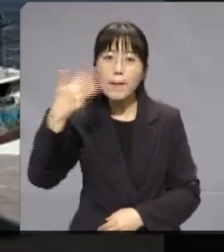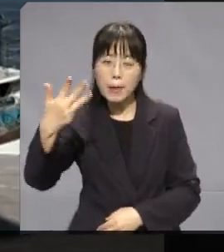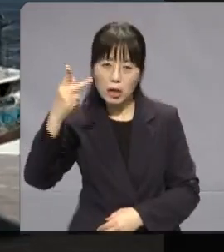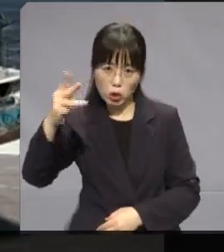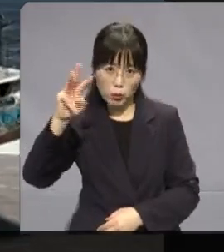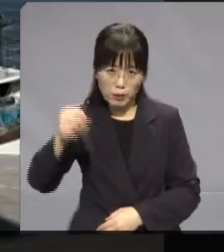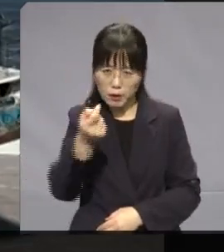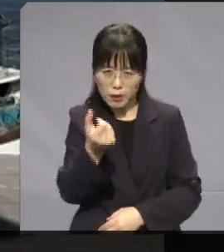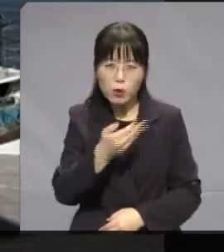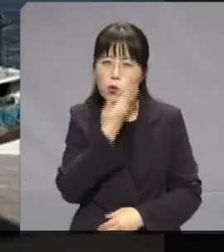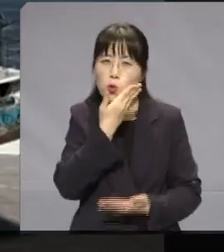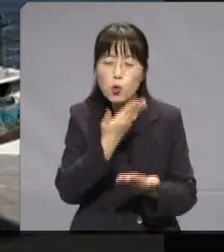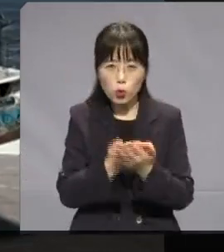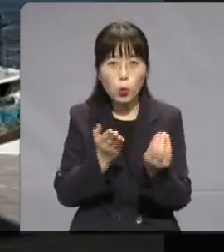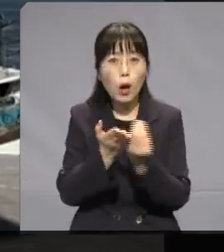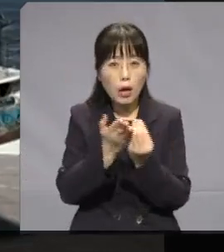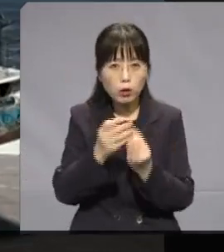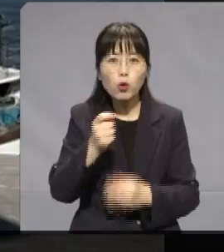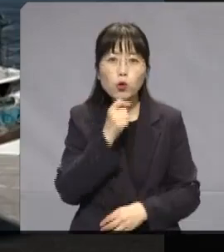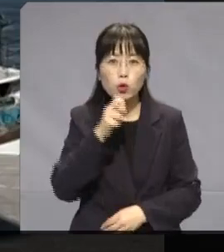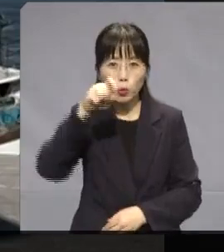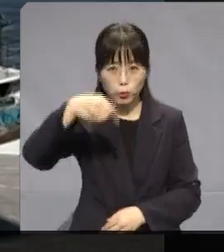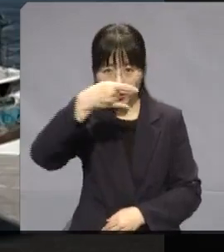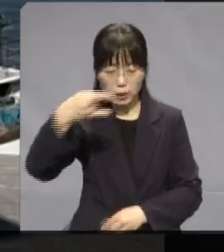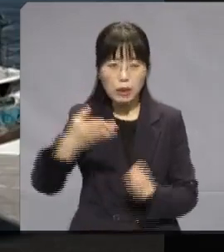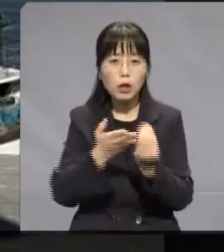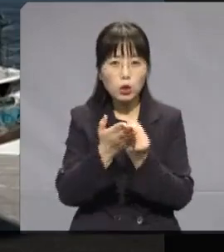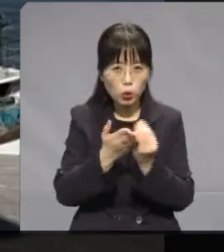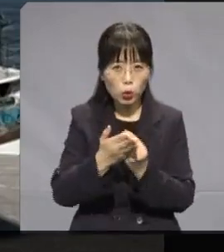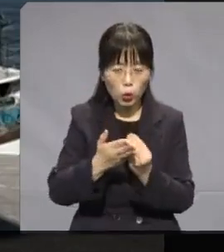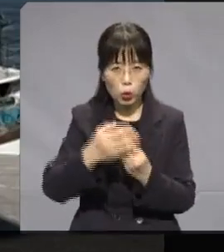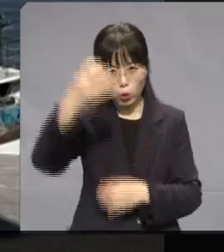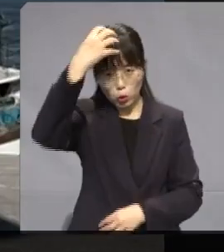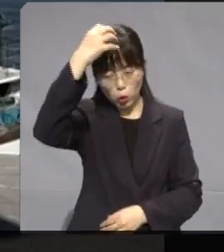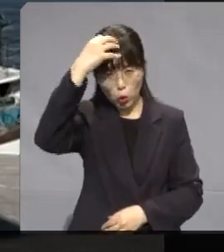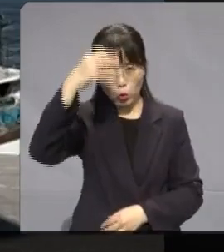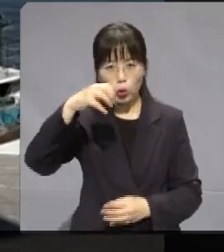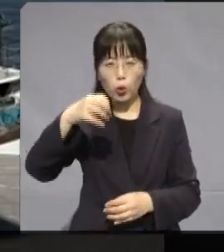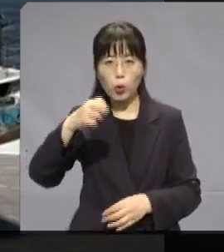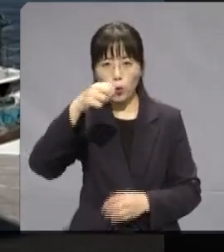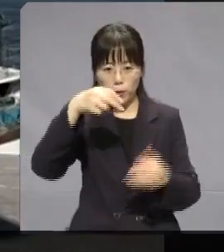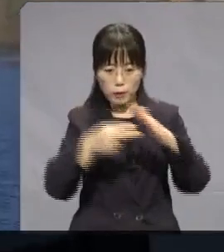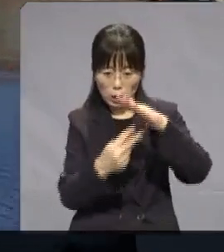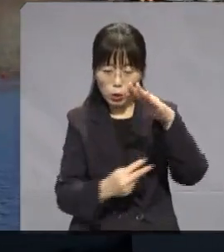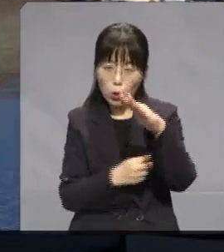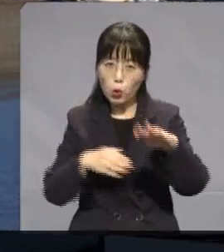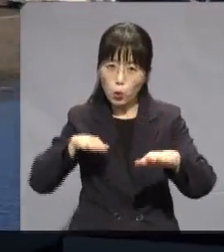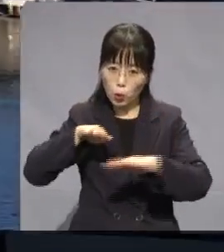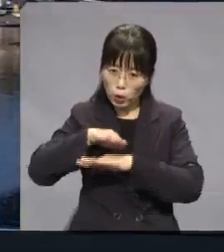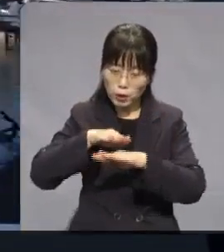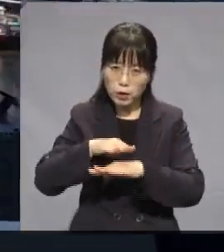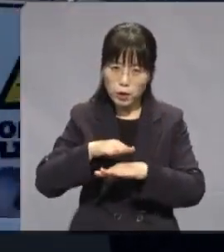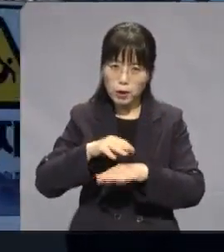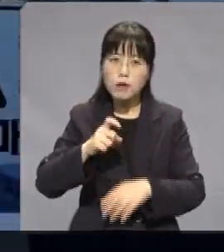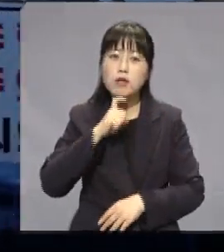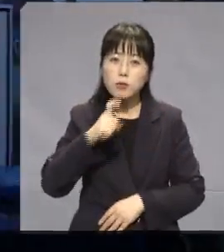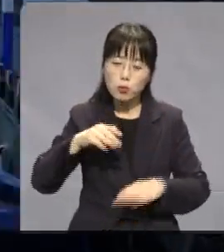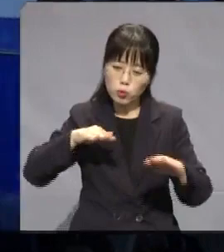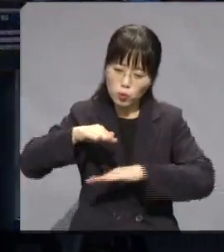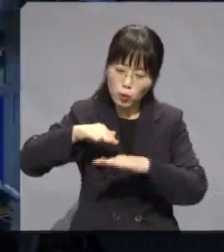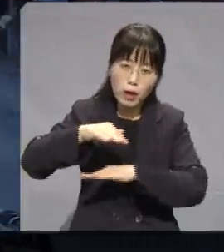2.48km의 작고 소중한 섬 소무의도입니다. 영종도에서 무의대교를 건너 자동차로 15분